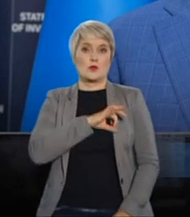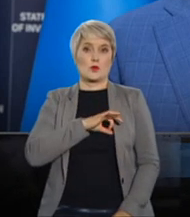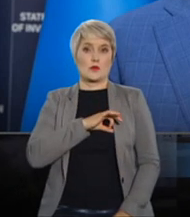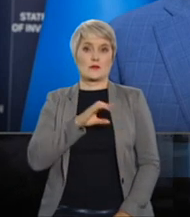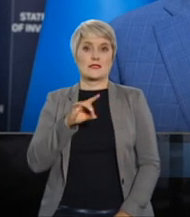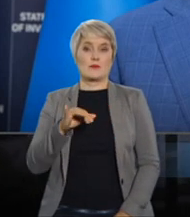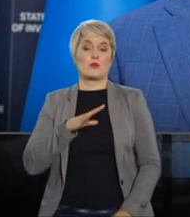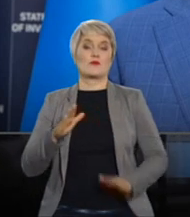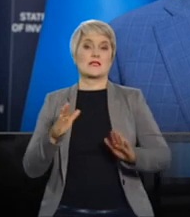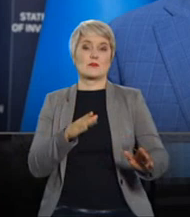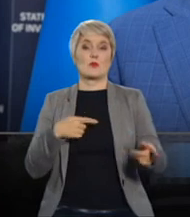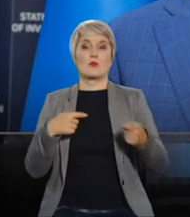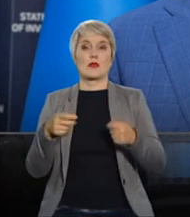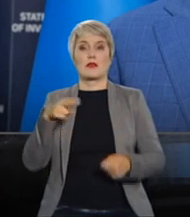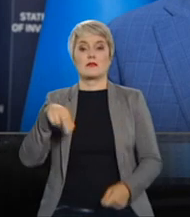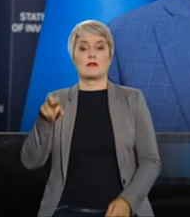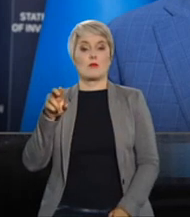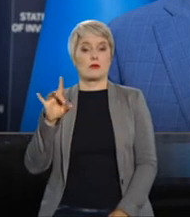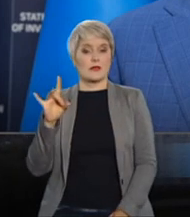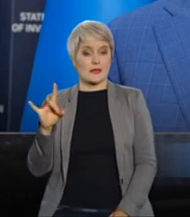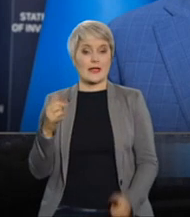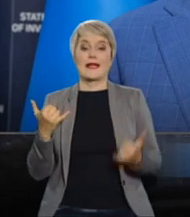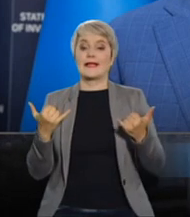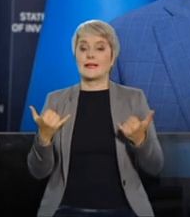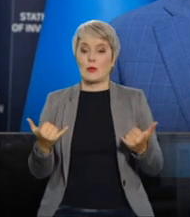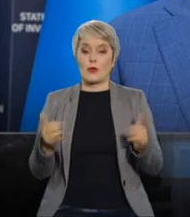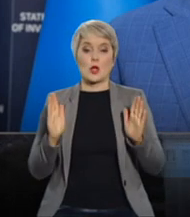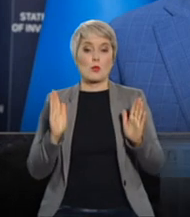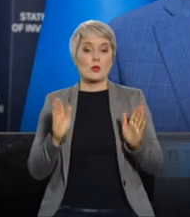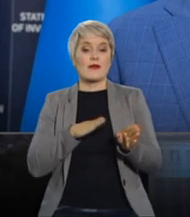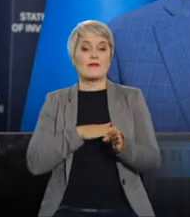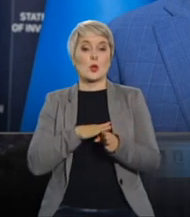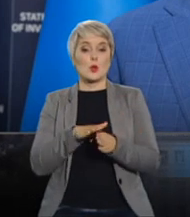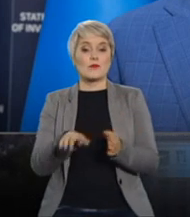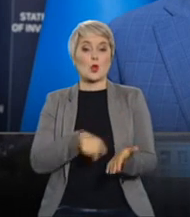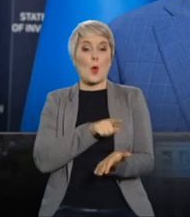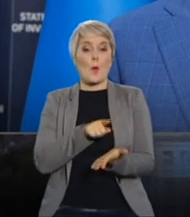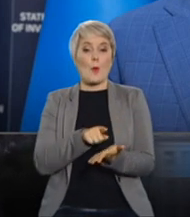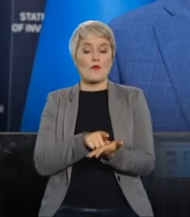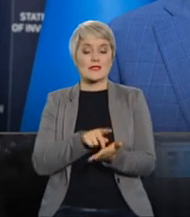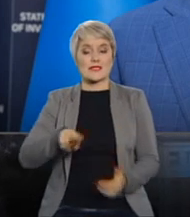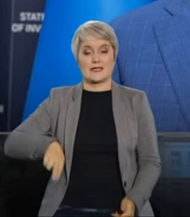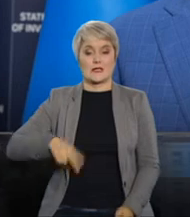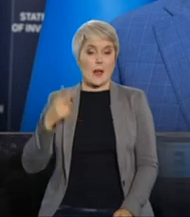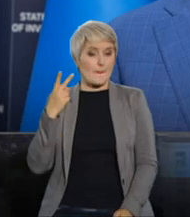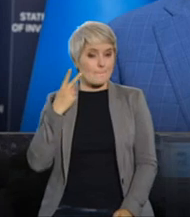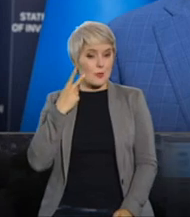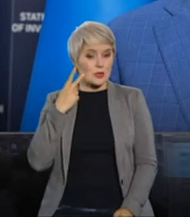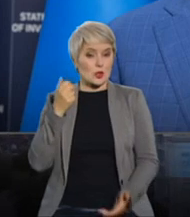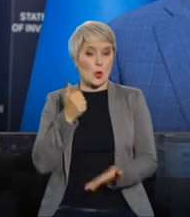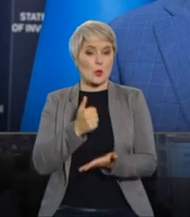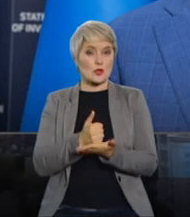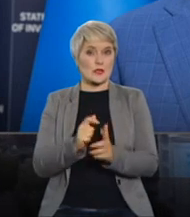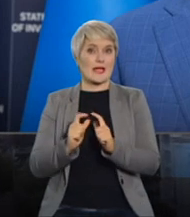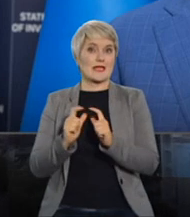заступником керівника ДБР, повідомляє сайт відомства. Тепер буде виконувати обов'язки директора. Постійного очільника бюро немає, відколи торік в